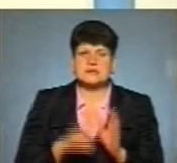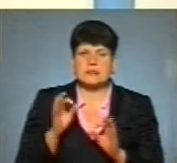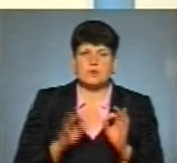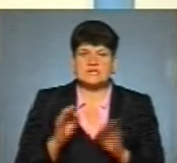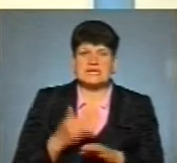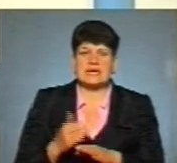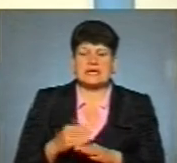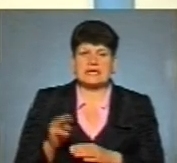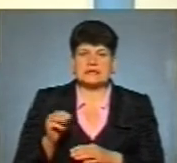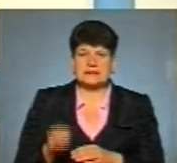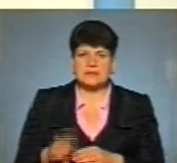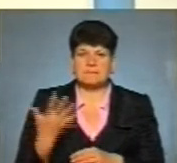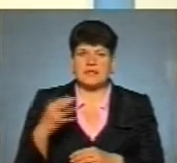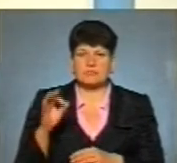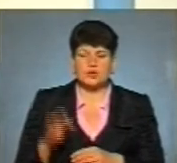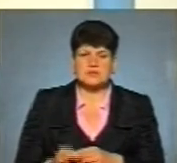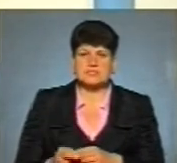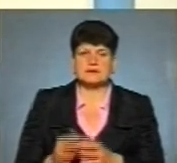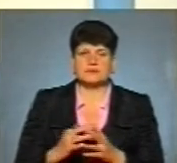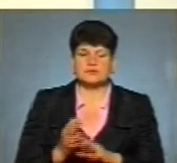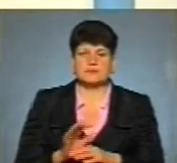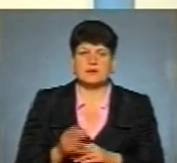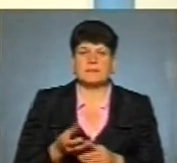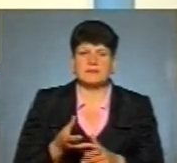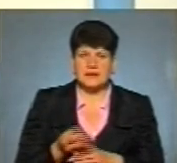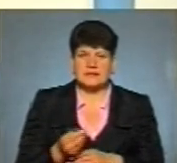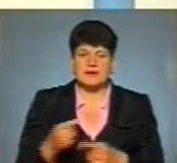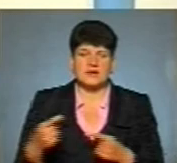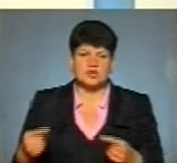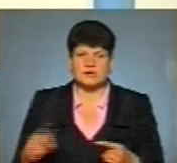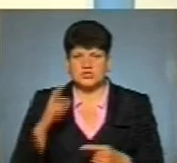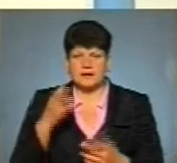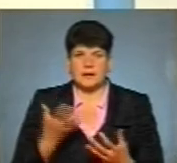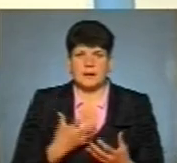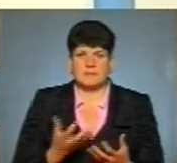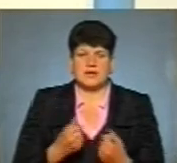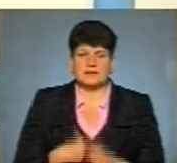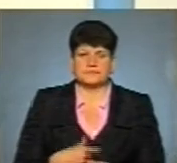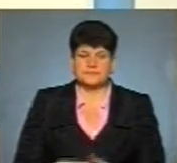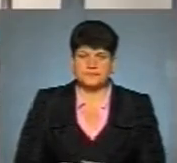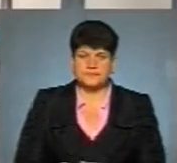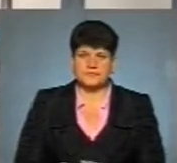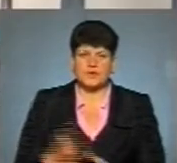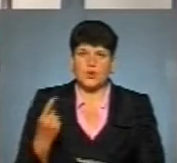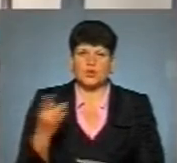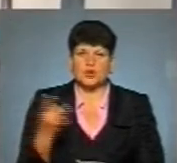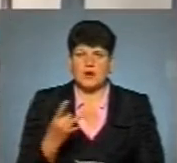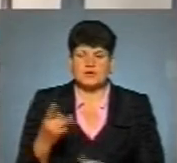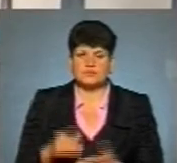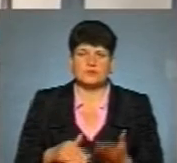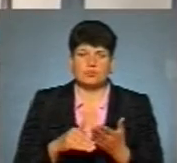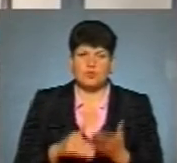кредит, 5% аграрії платить, все остальне бере держава на себе. Стосовно одноразової